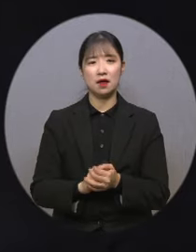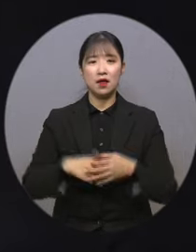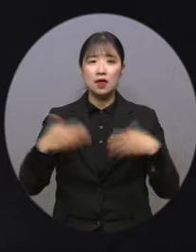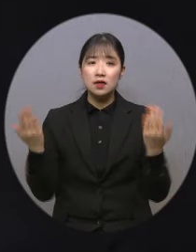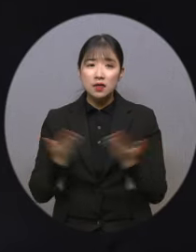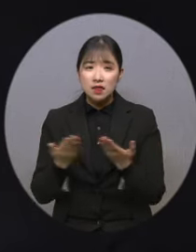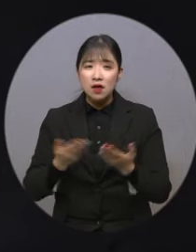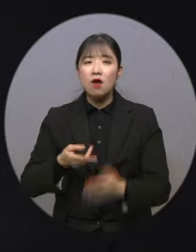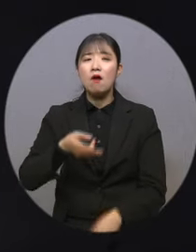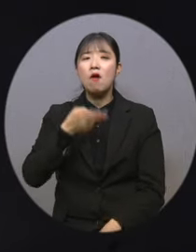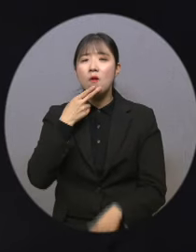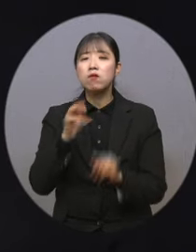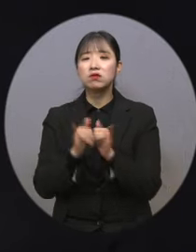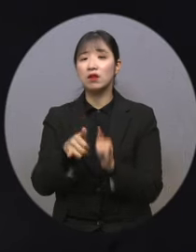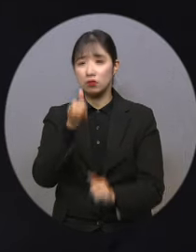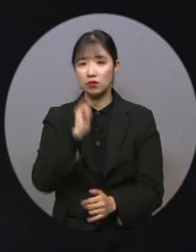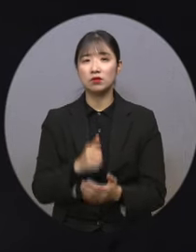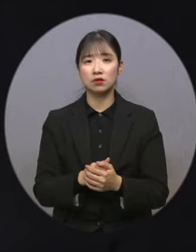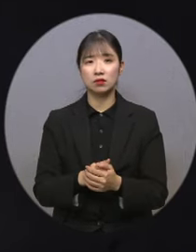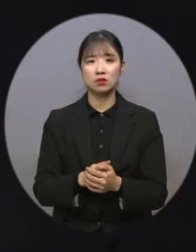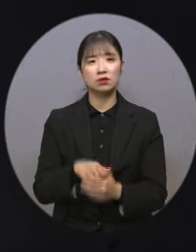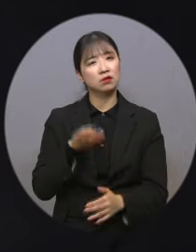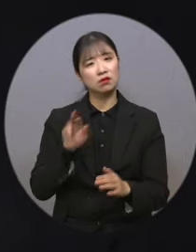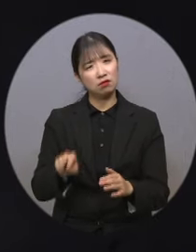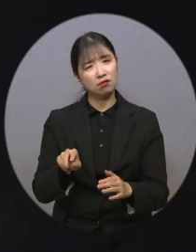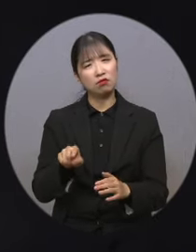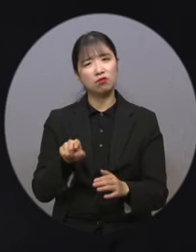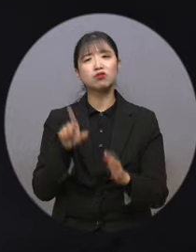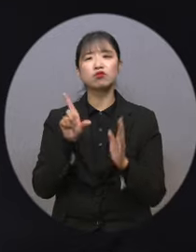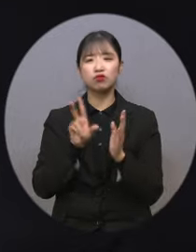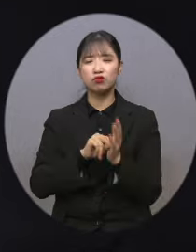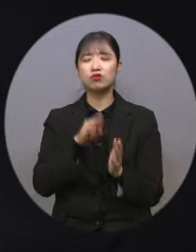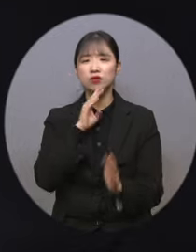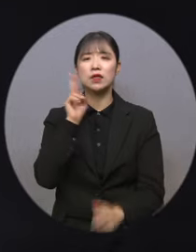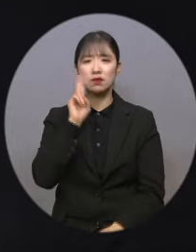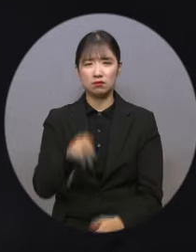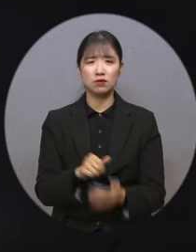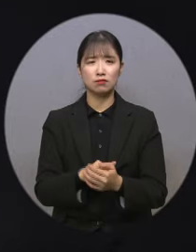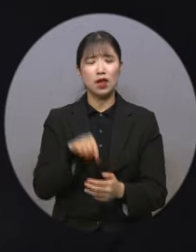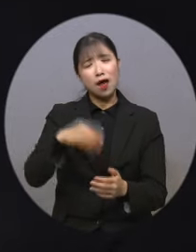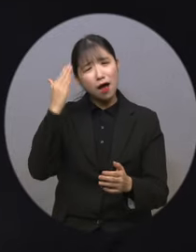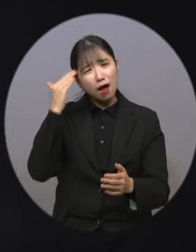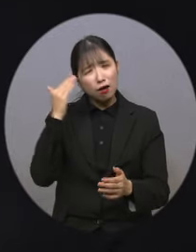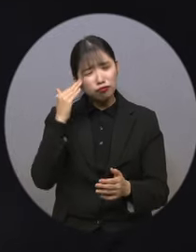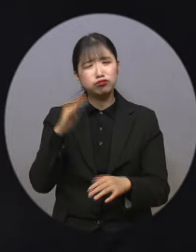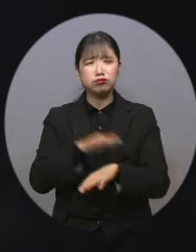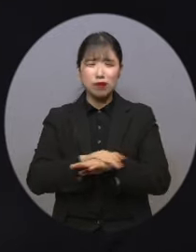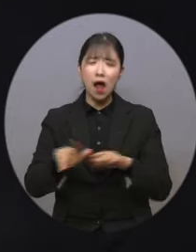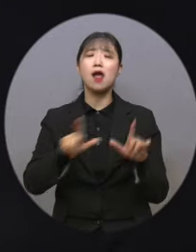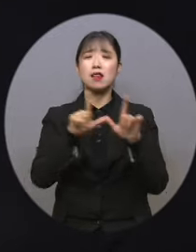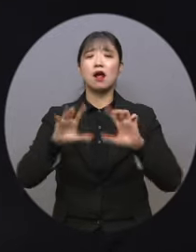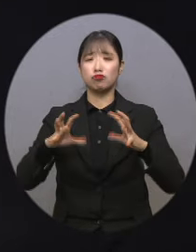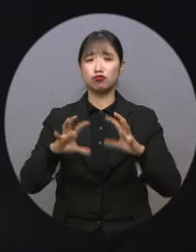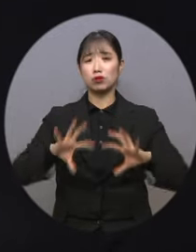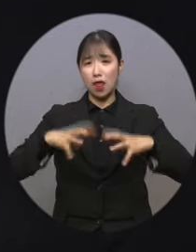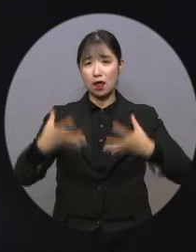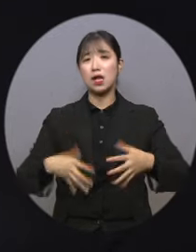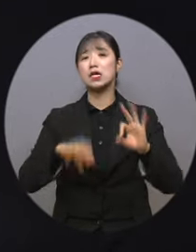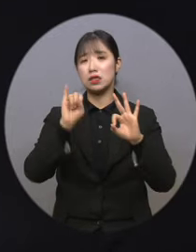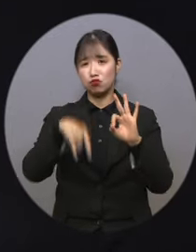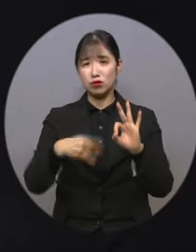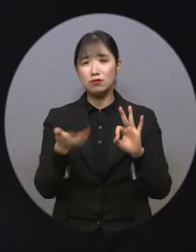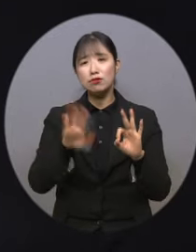사람들이 있어 이거 심각합니다 우리는 잘사는 국가의 의 세계 12 근데 왜 우리가 동곡